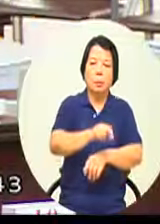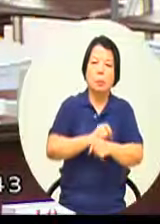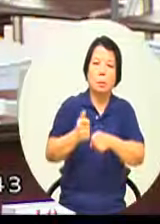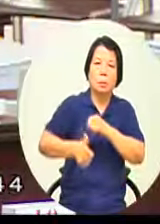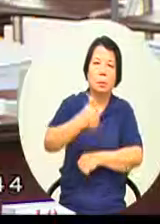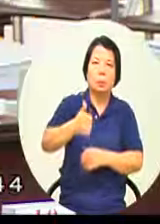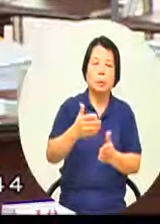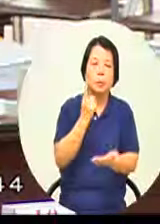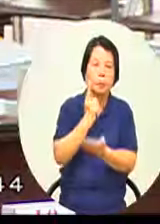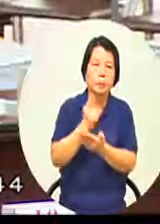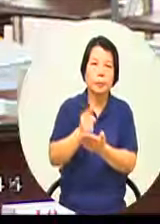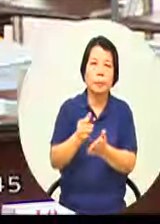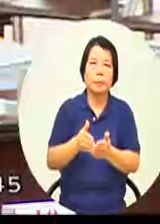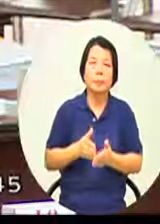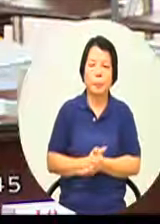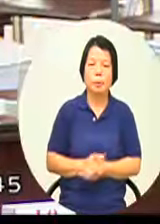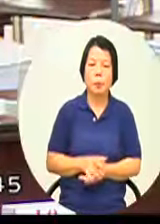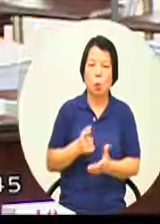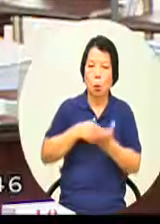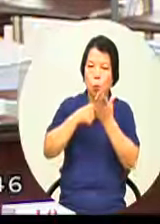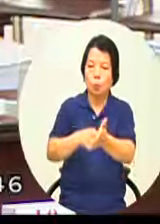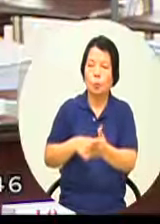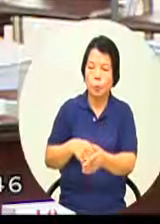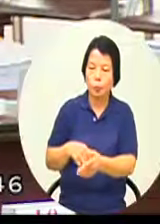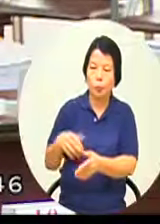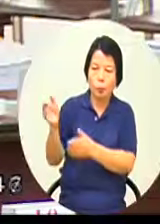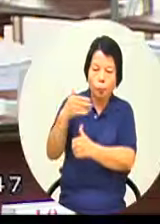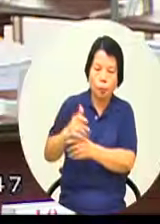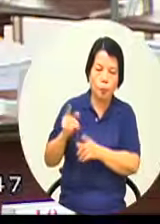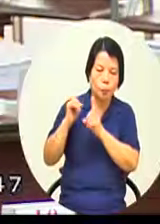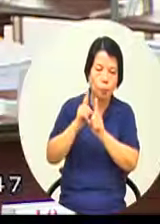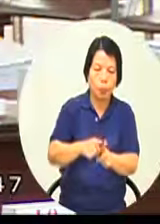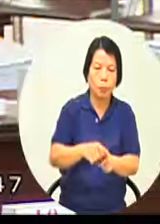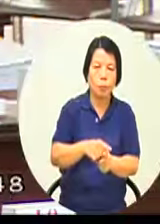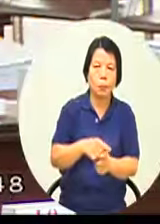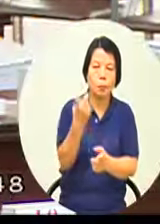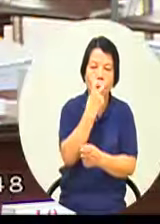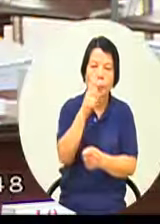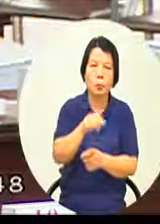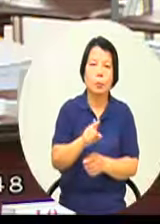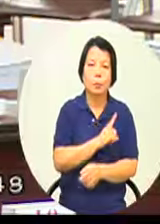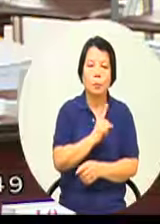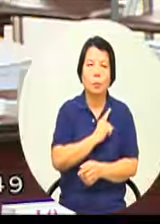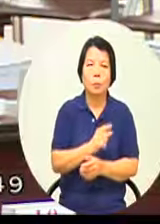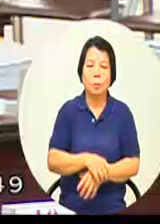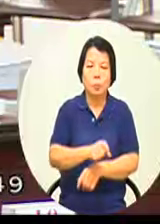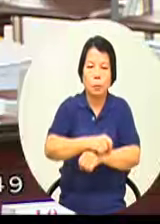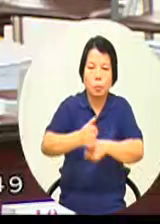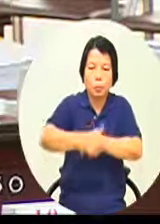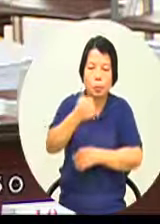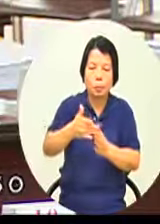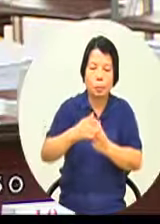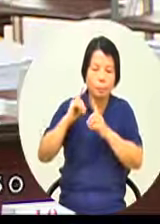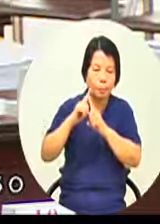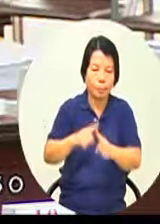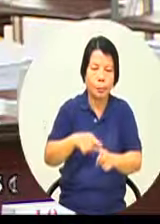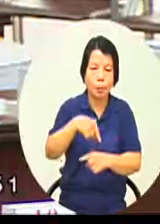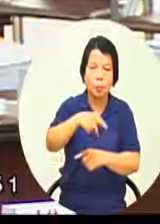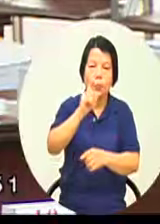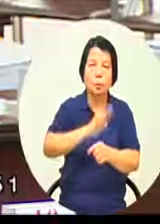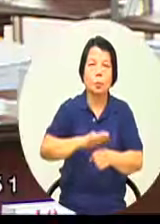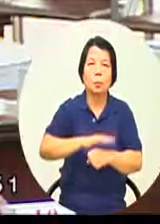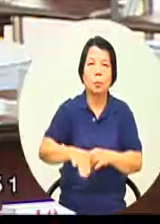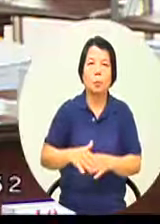那特别咧。老百姓咧定情点会看点点，讲歹听诶，他嘛伊嘛本身拢是客人家己出门咧在做处理啦，所以我是感觉